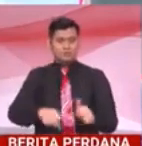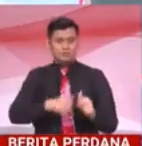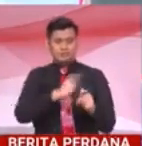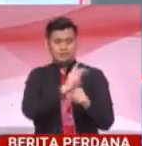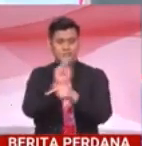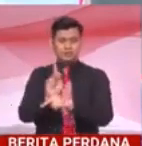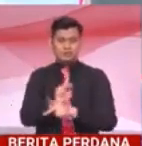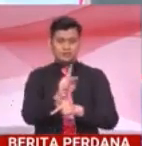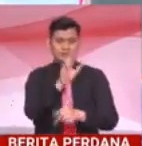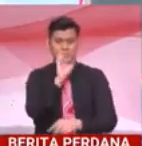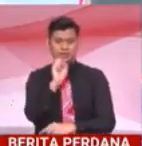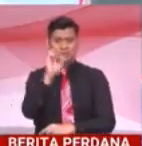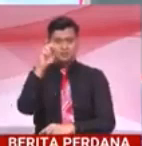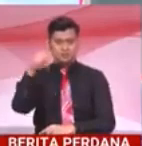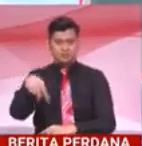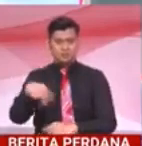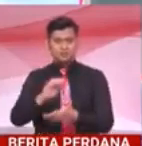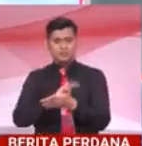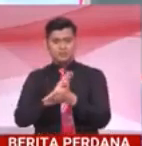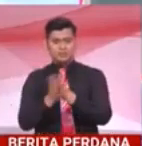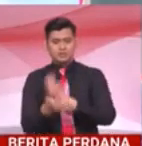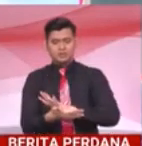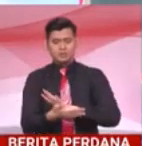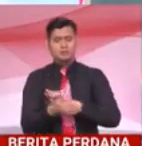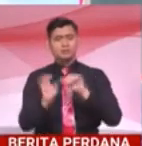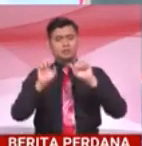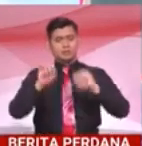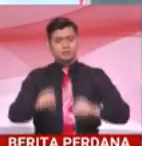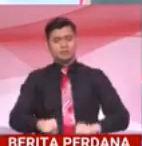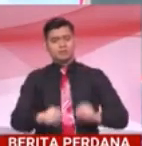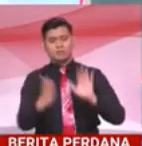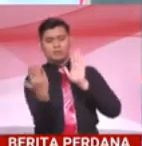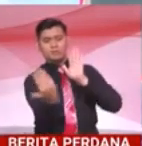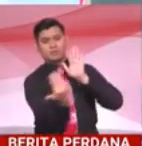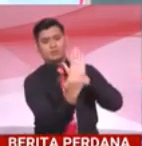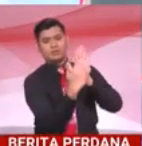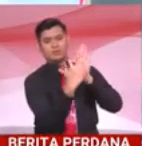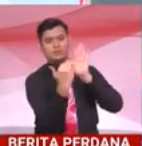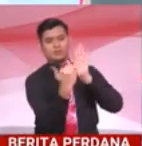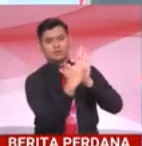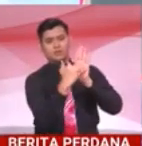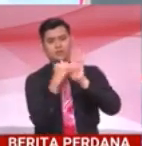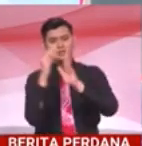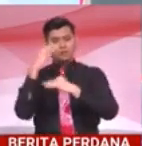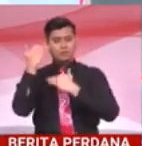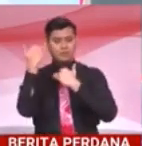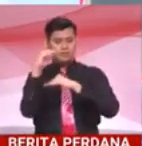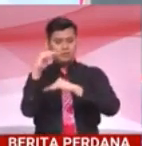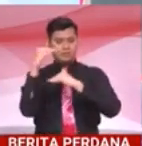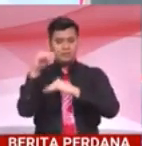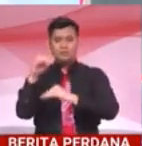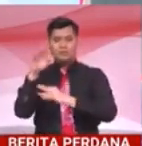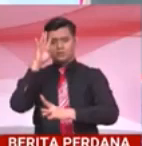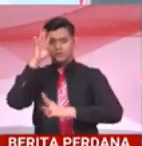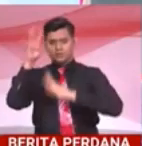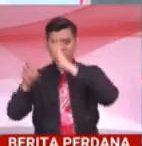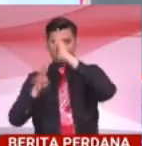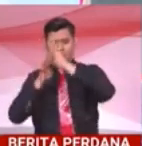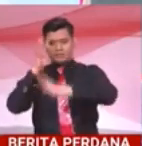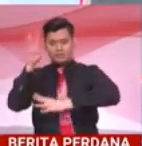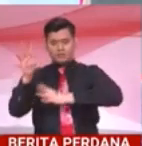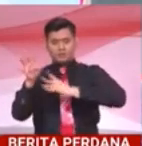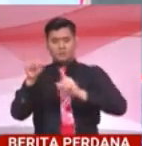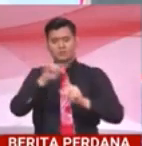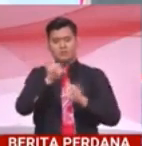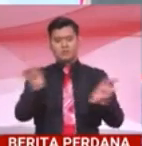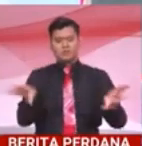Opi jadi benda-benda macan tuh boleh membataskan gadget punya creativity contohnya kalau adding input romantic comedy